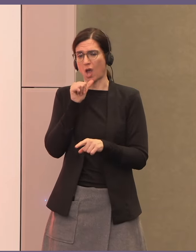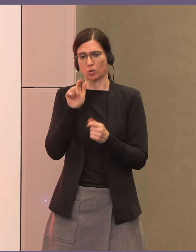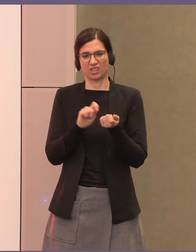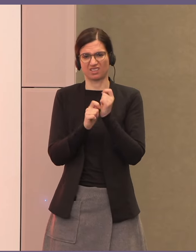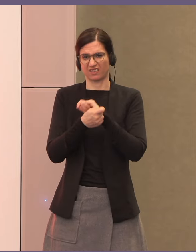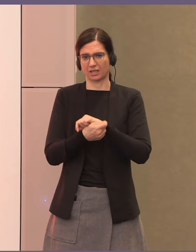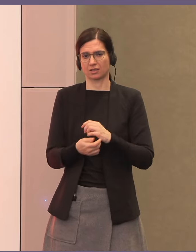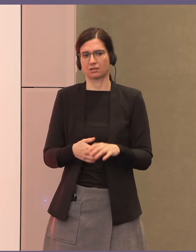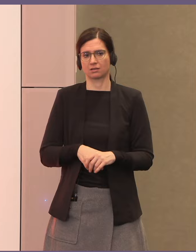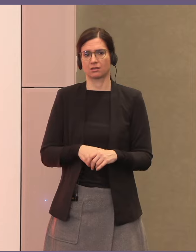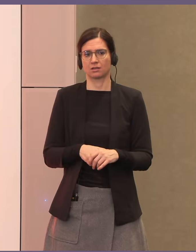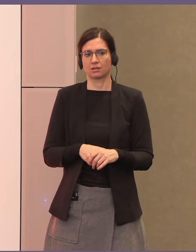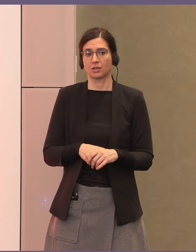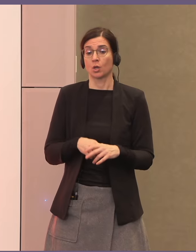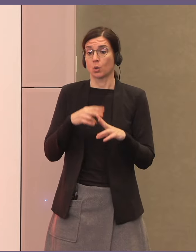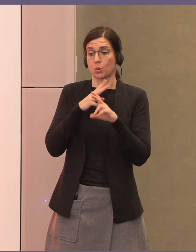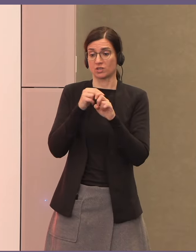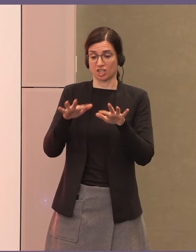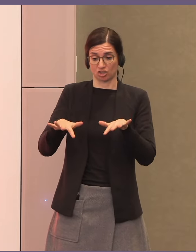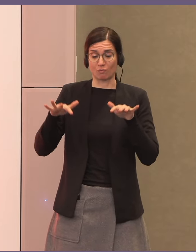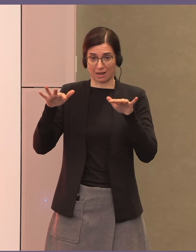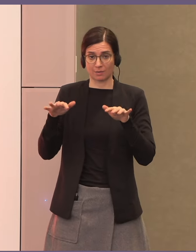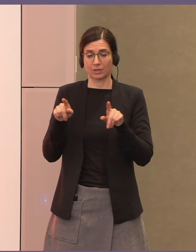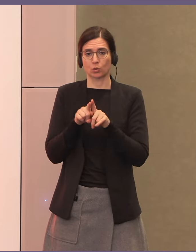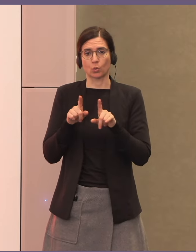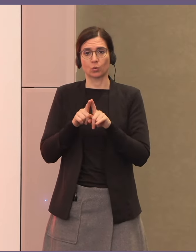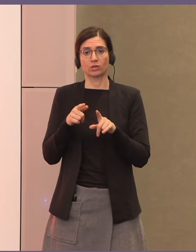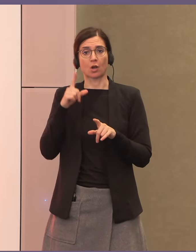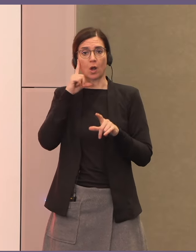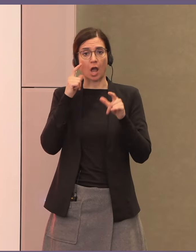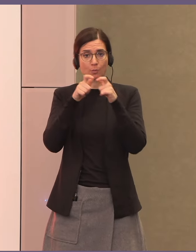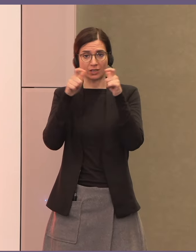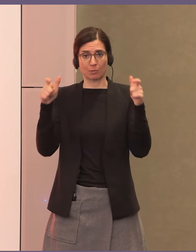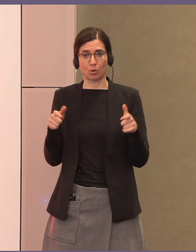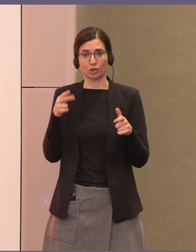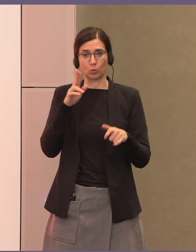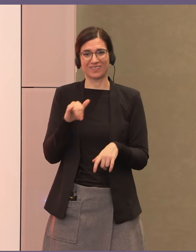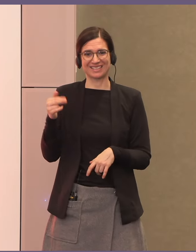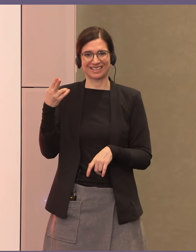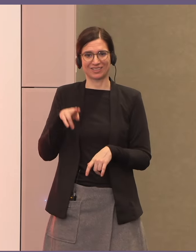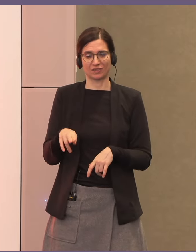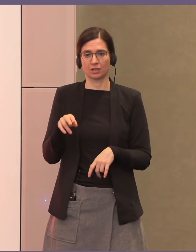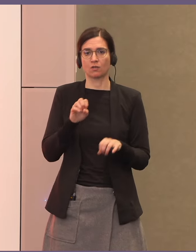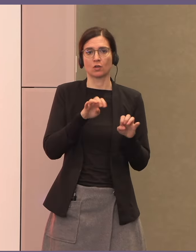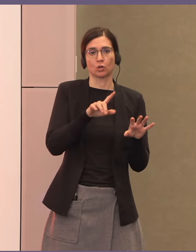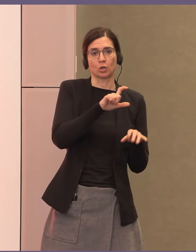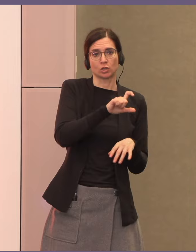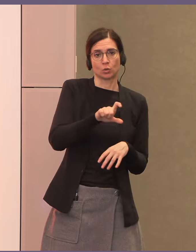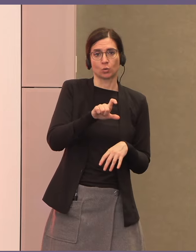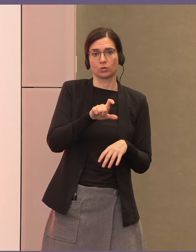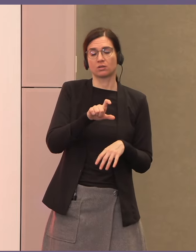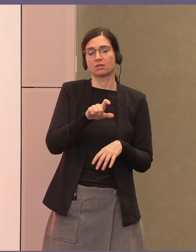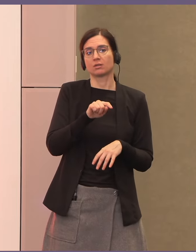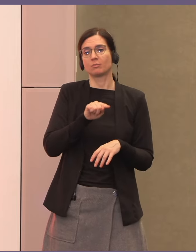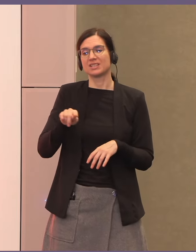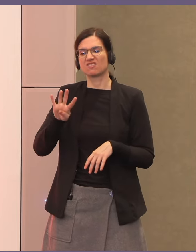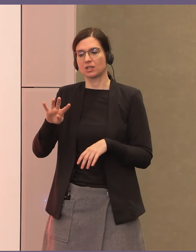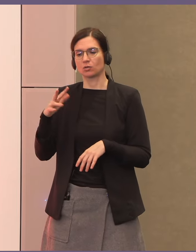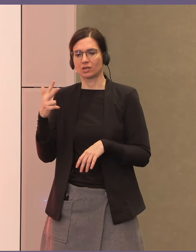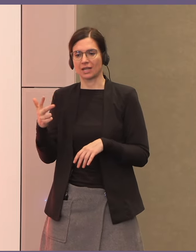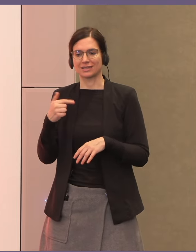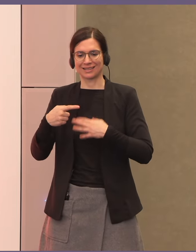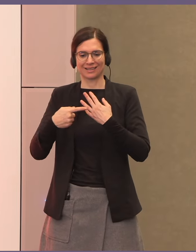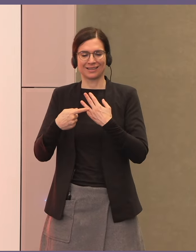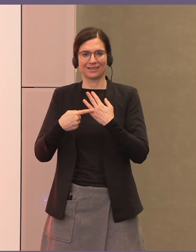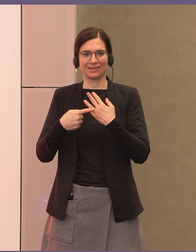vielleicht wissen, das österreichische Parlament und das Hauptgebäude der Universität Wien lagen ja von 1919 bis 1934 am sogenannten